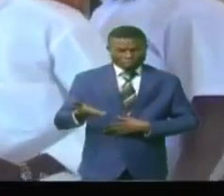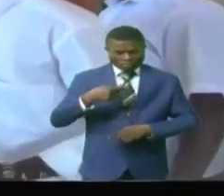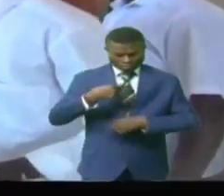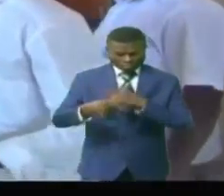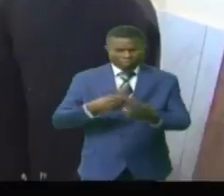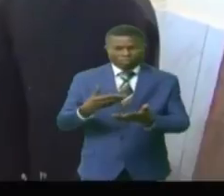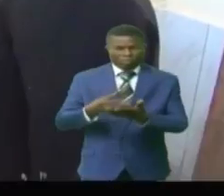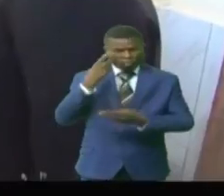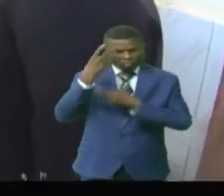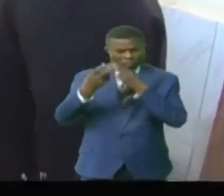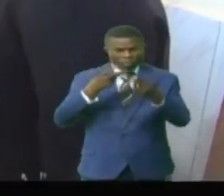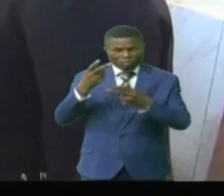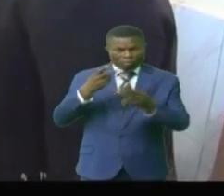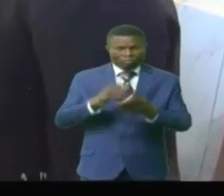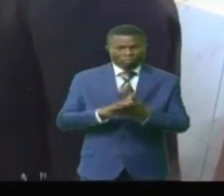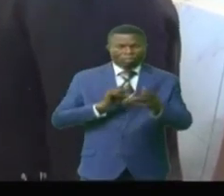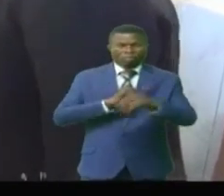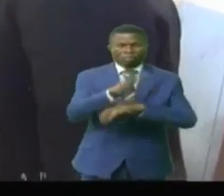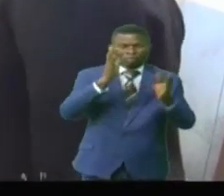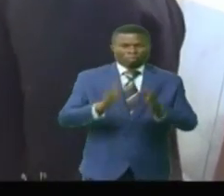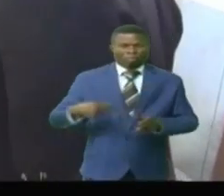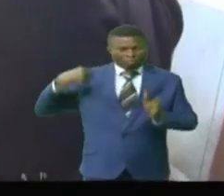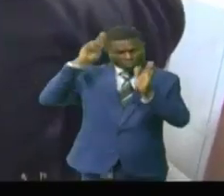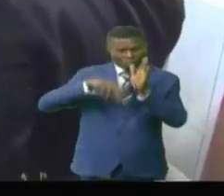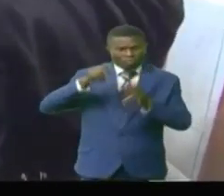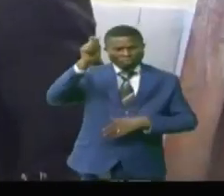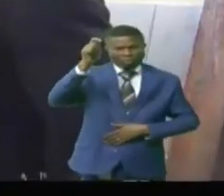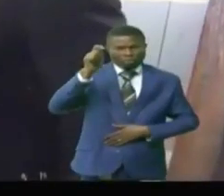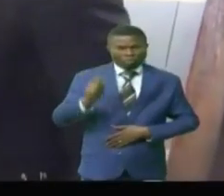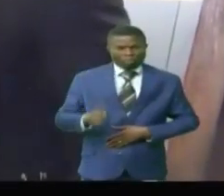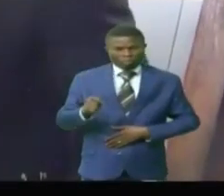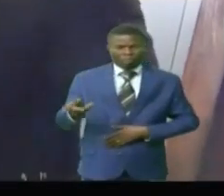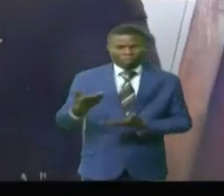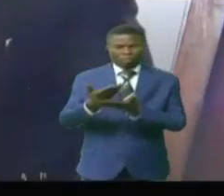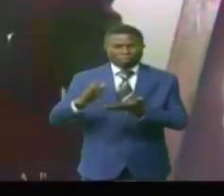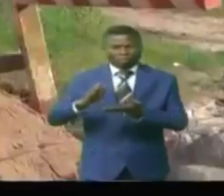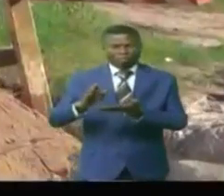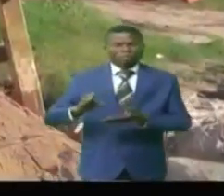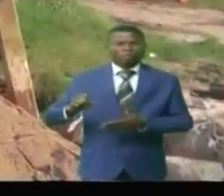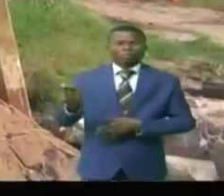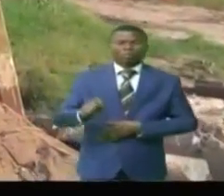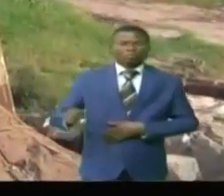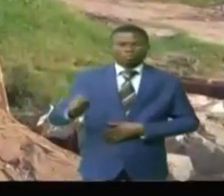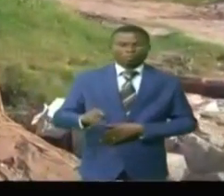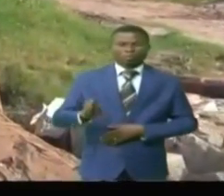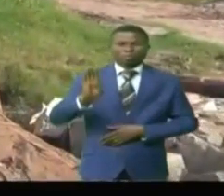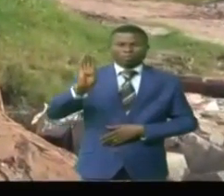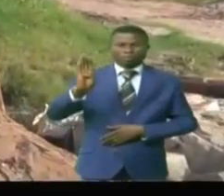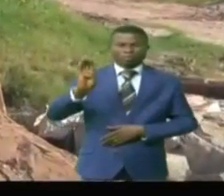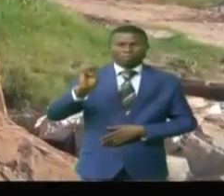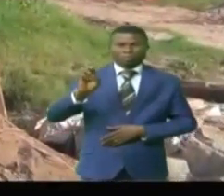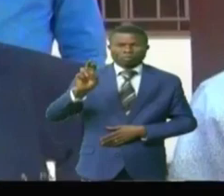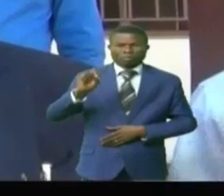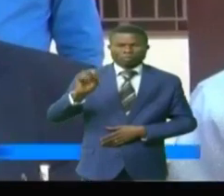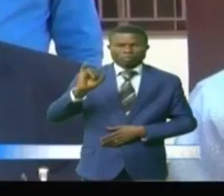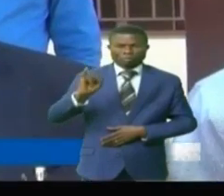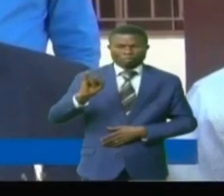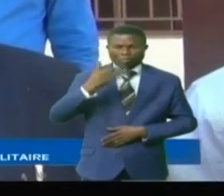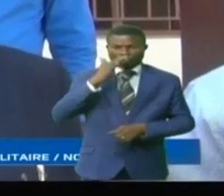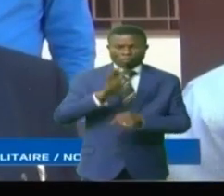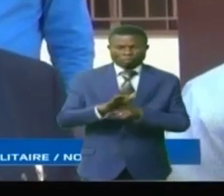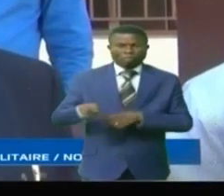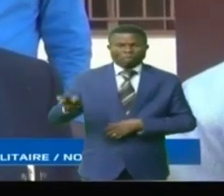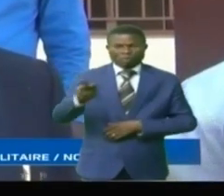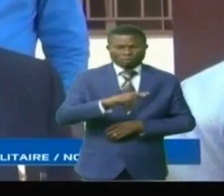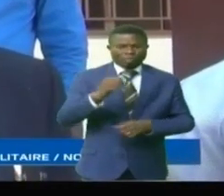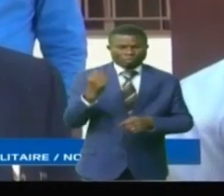été visitées par l'envoyé du gouverneur militaire dans cette partie du territoire des Béni. Je veux vous rassurer qu'ici,